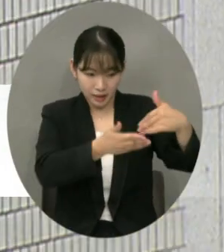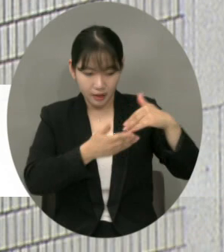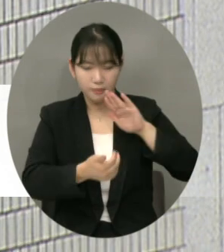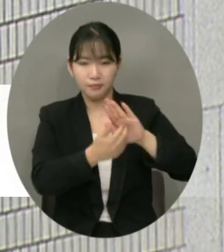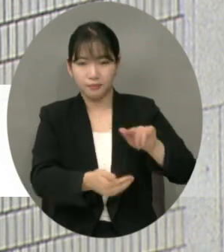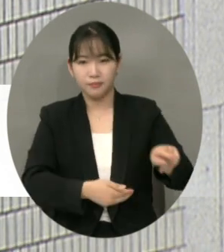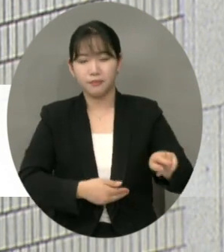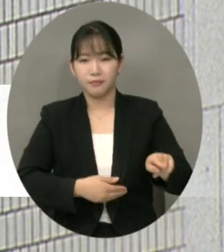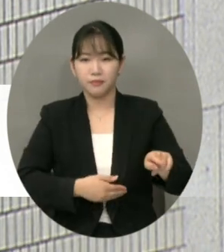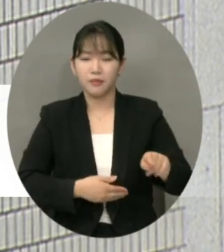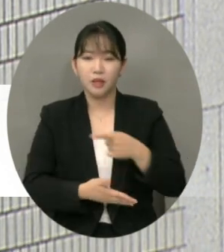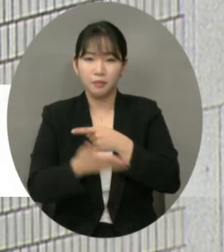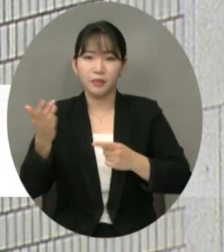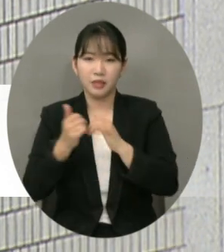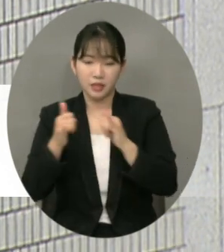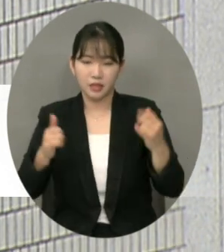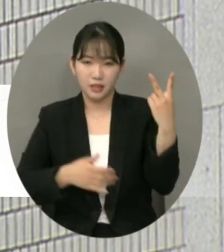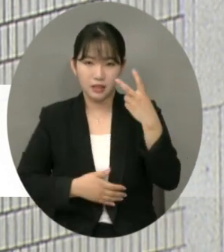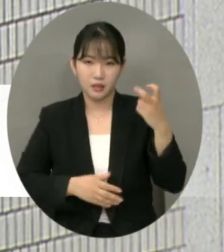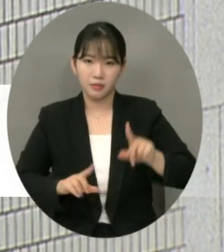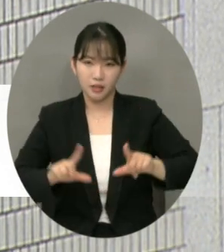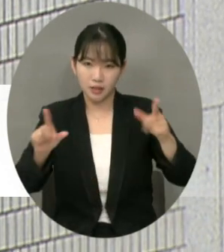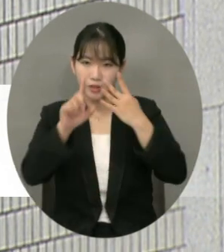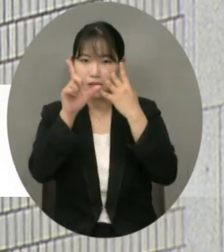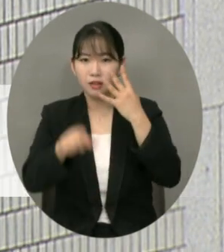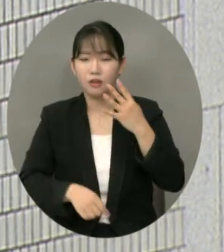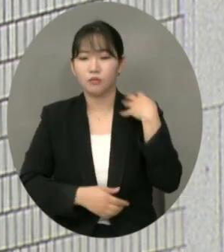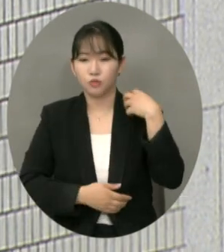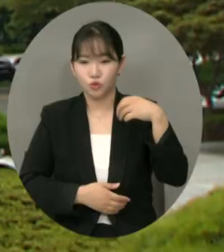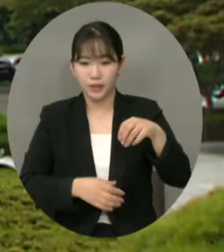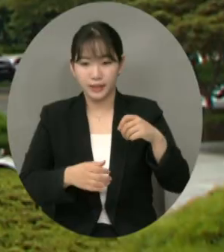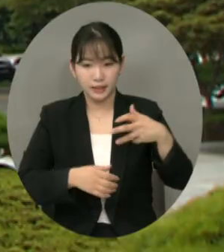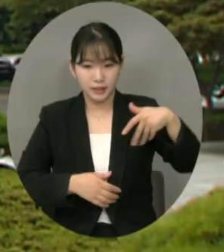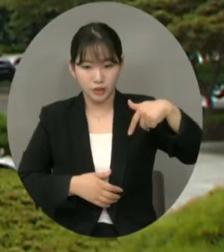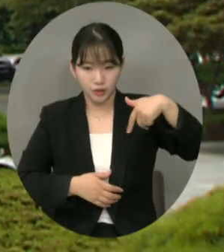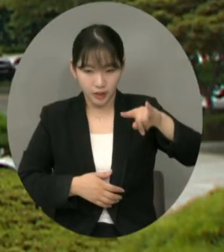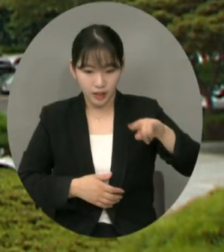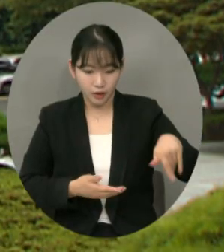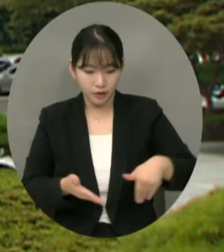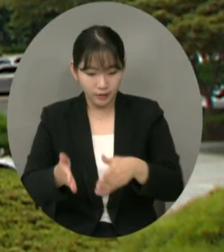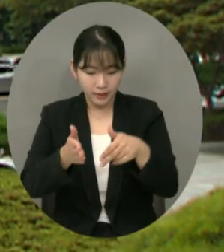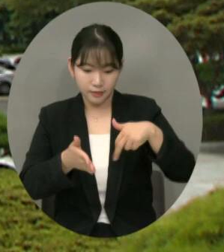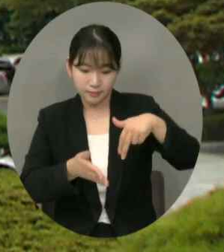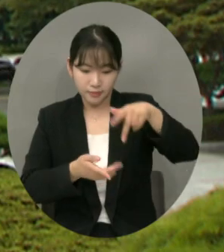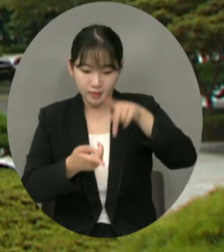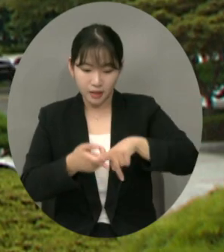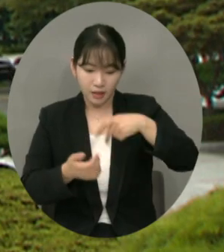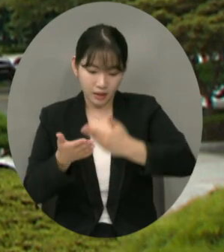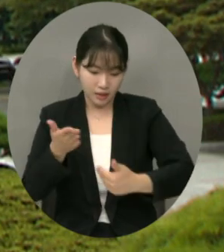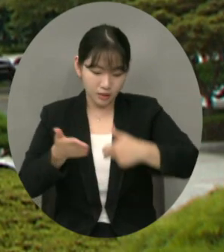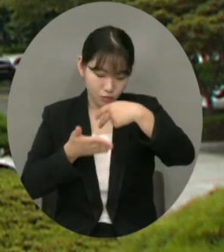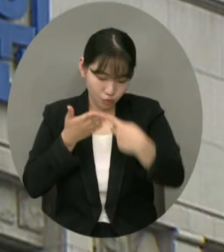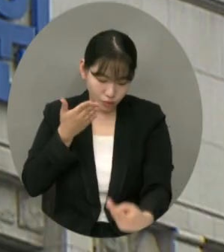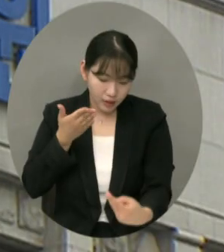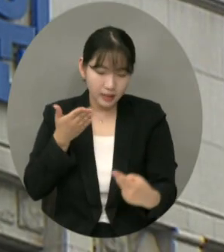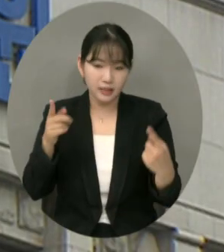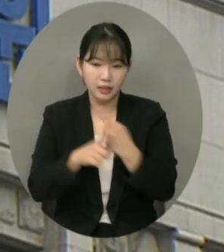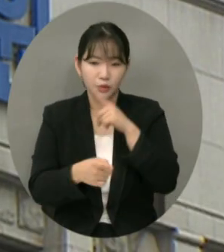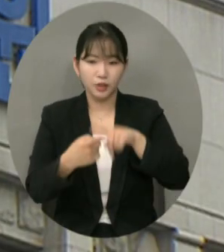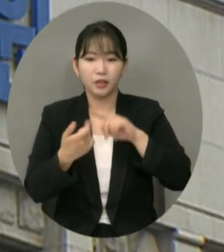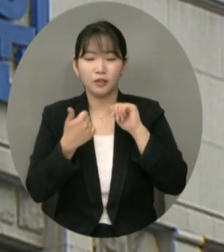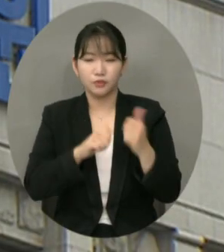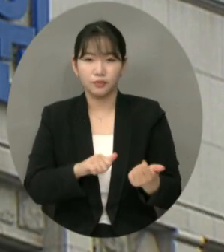했 피해자는 지난 2022년 4월 무한군 면에 한 보도를 걷다가 하천으로 추락해 치료 도중에